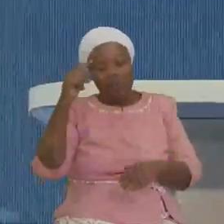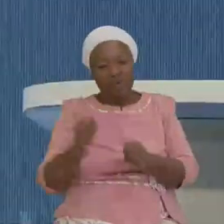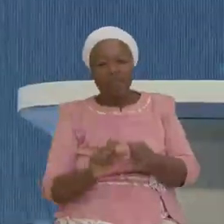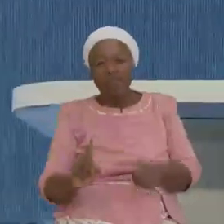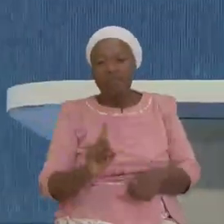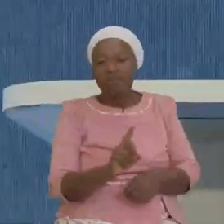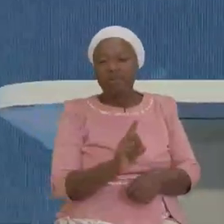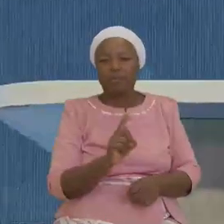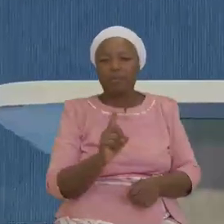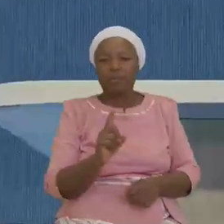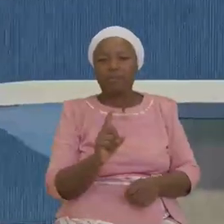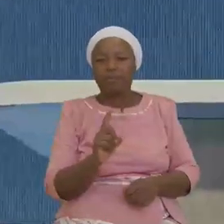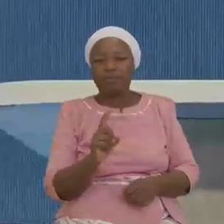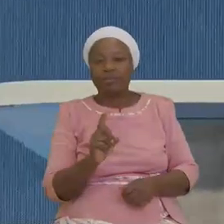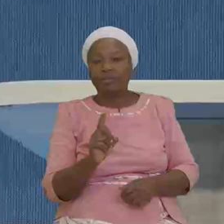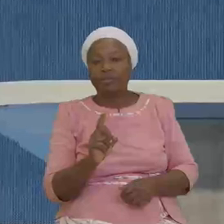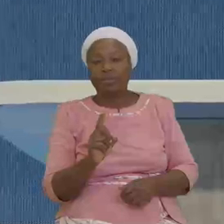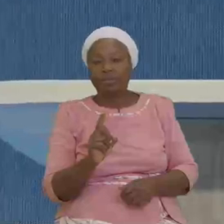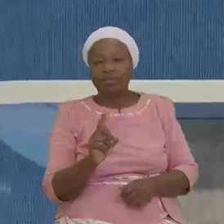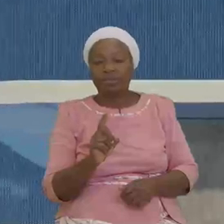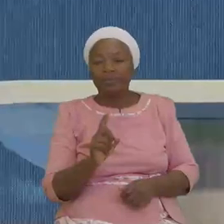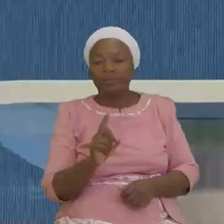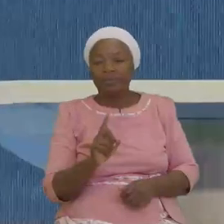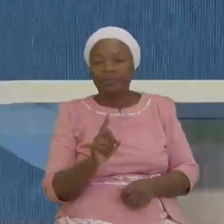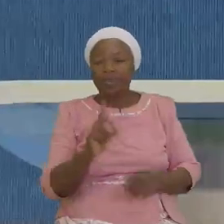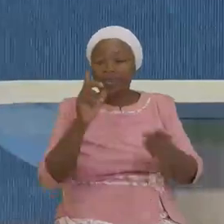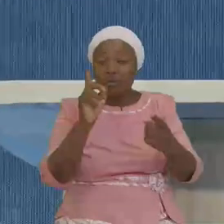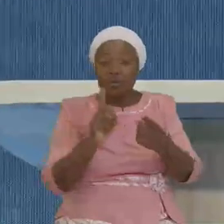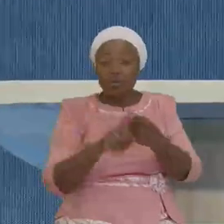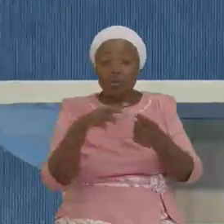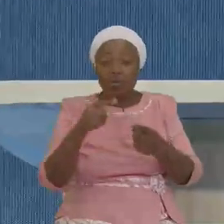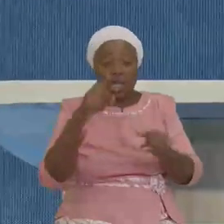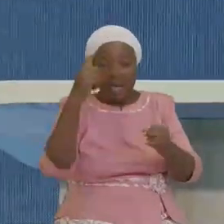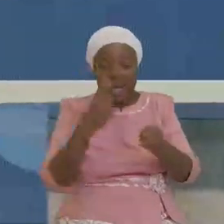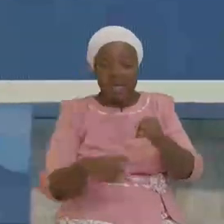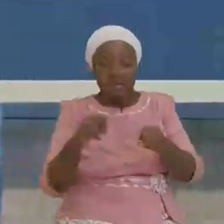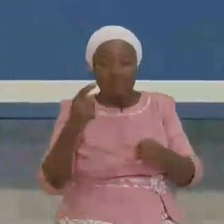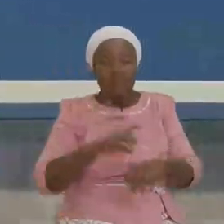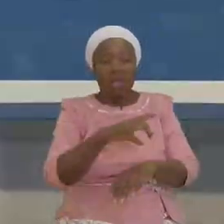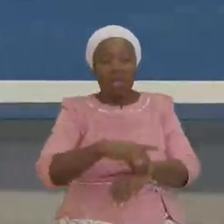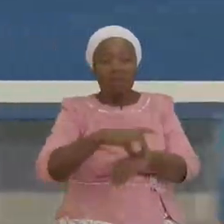la délivrance, les miracles, les signes et les prodiges pour tout le monde.